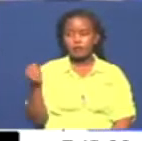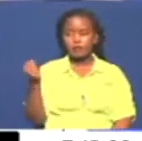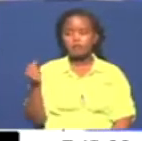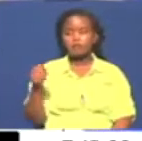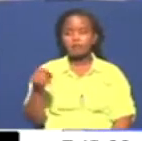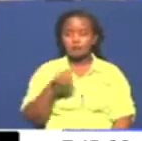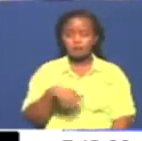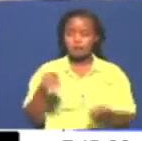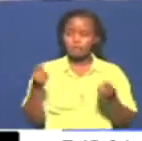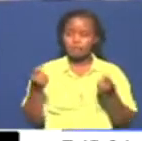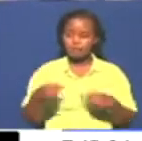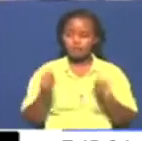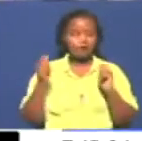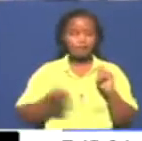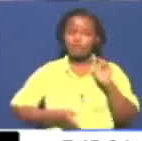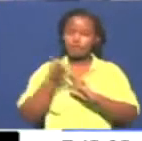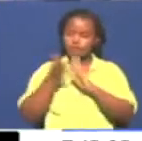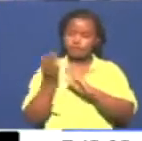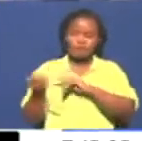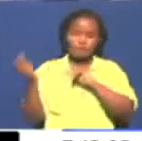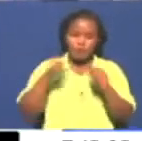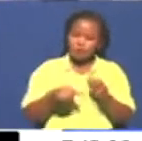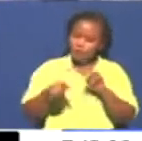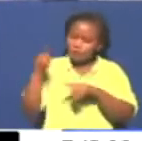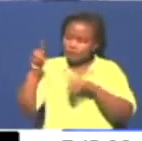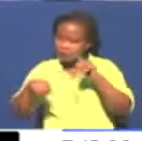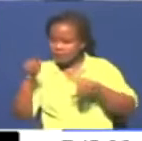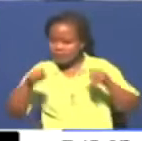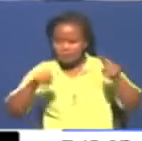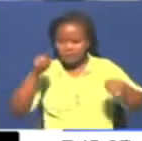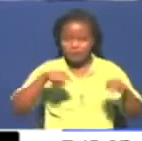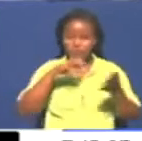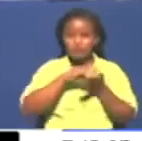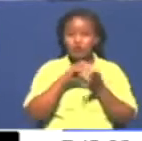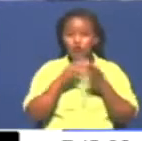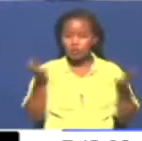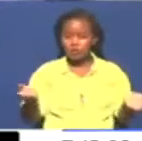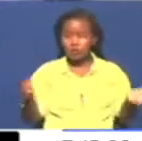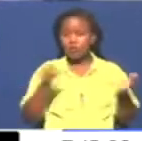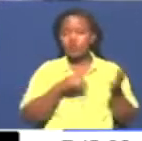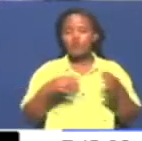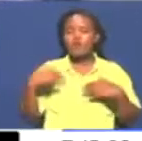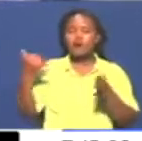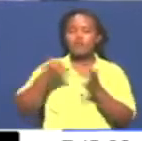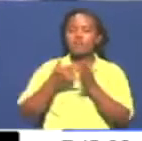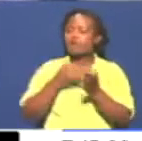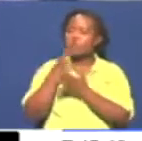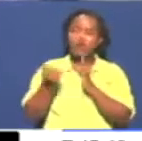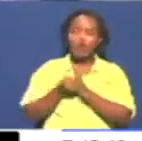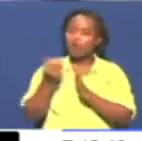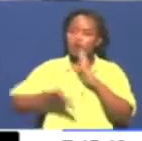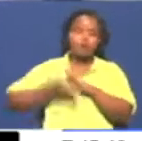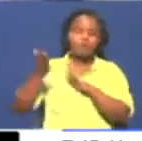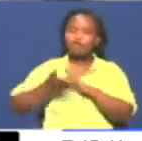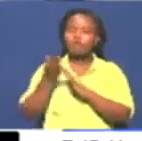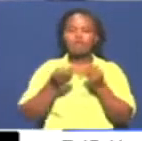as possible to be here to assess the situation. We have activated all the multi-agency response team and they are on the